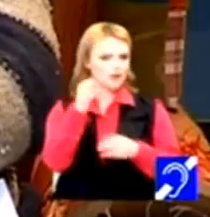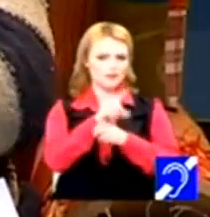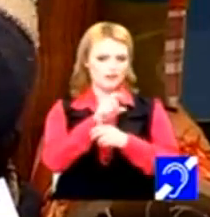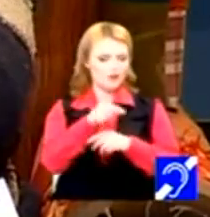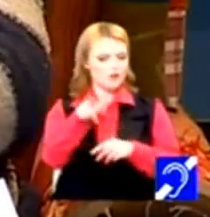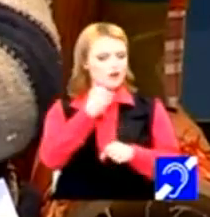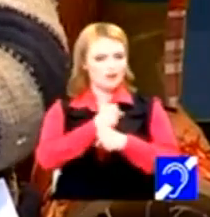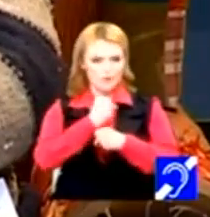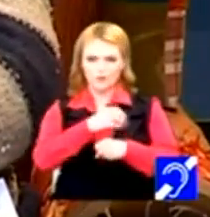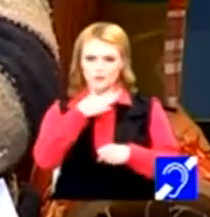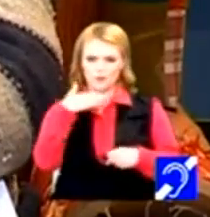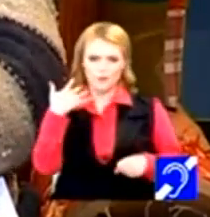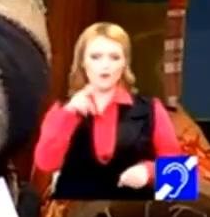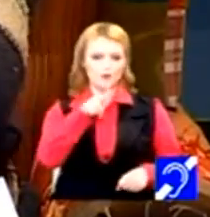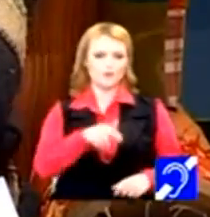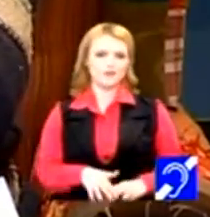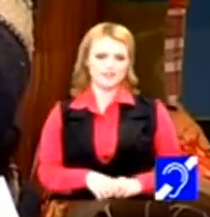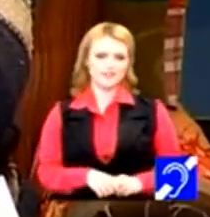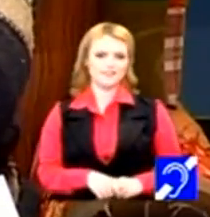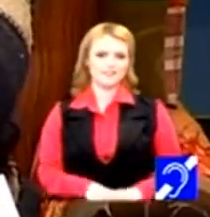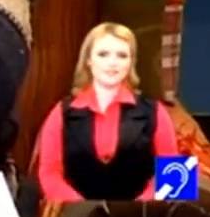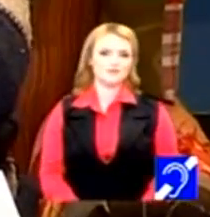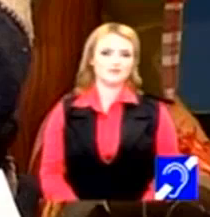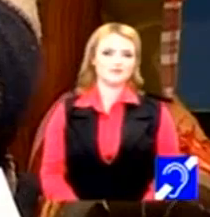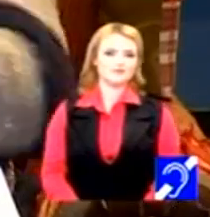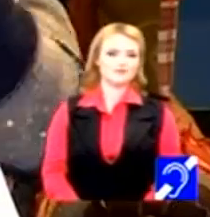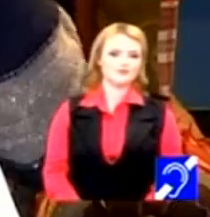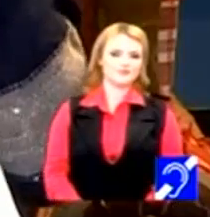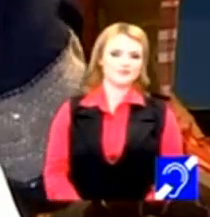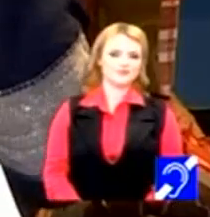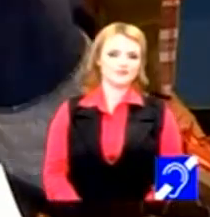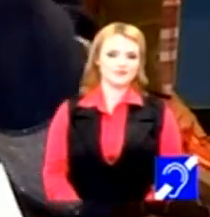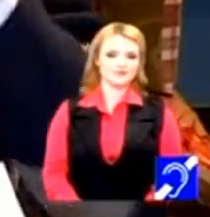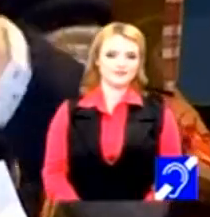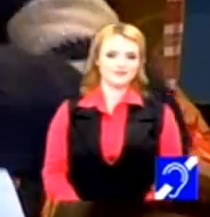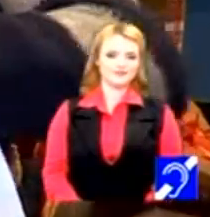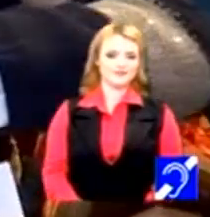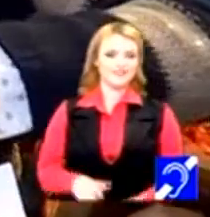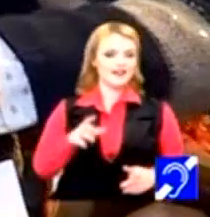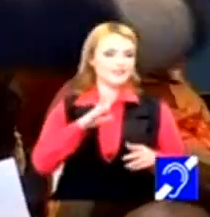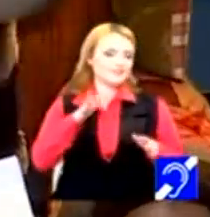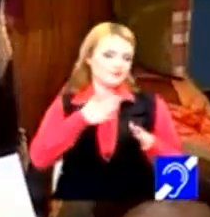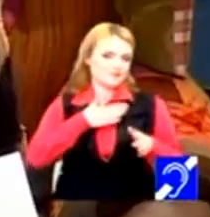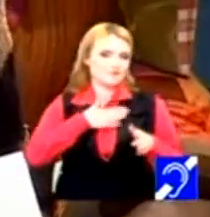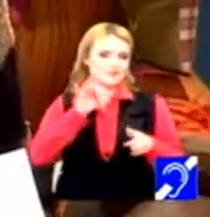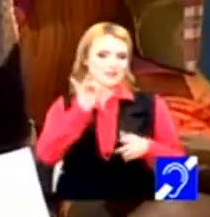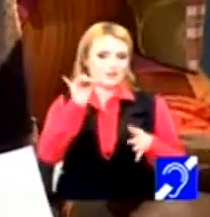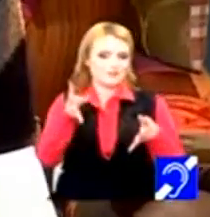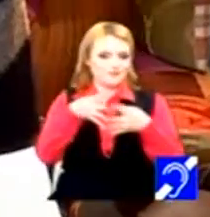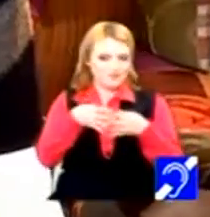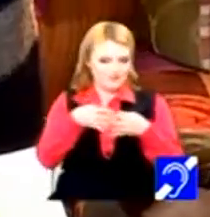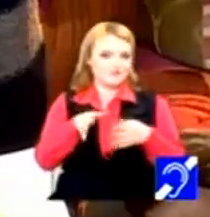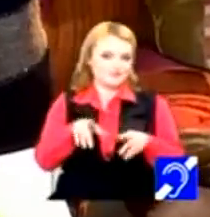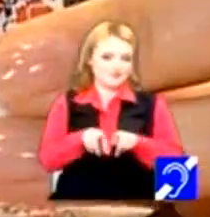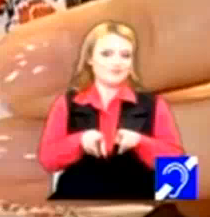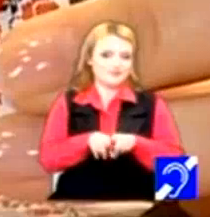un efect lentuță tricolor ca să pară mai tradiționale, mai avem moldovenii, care